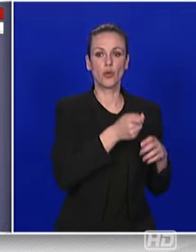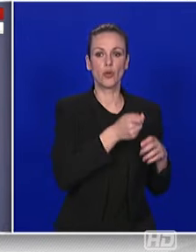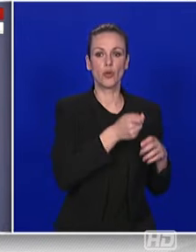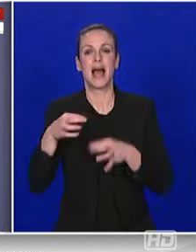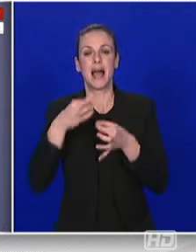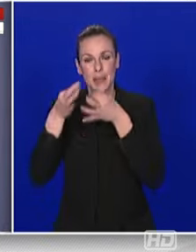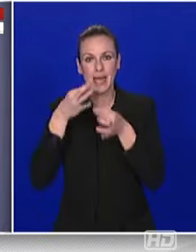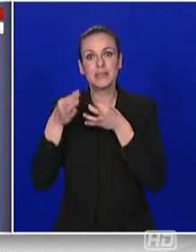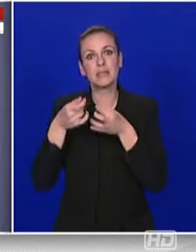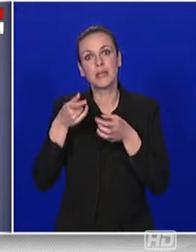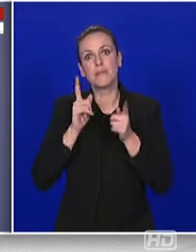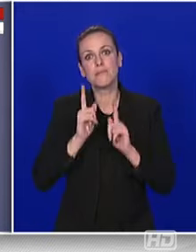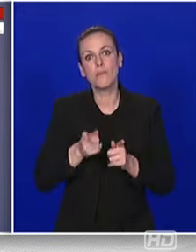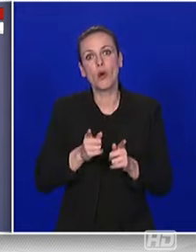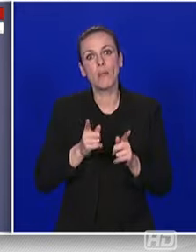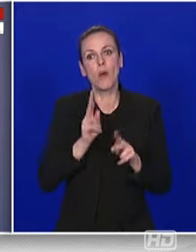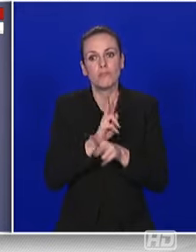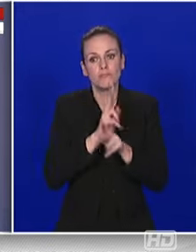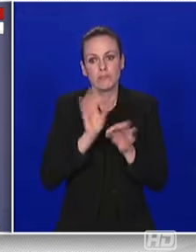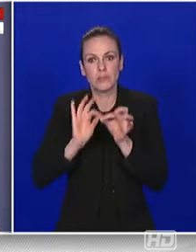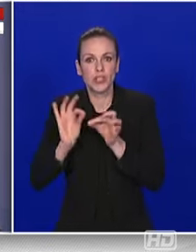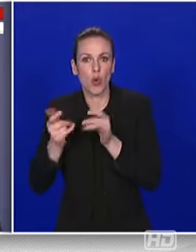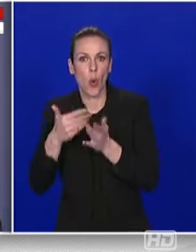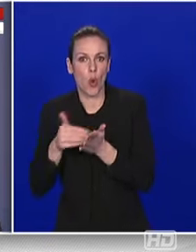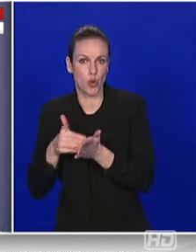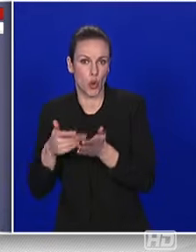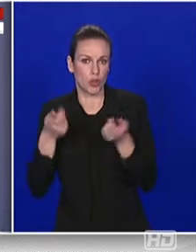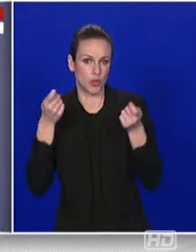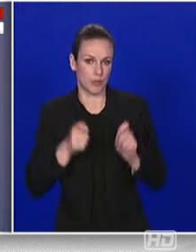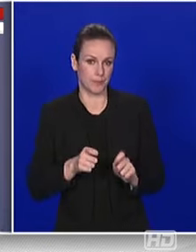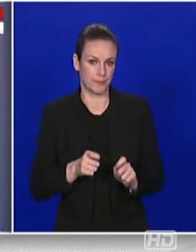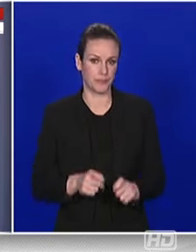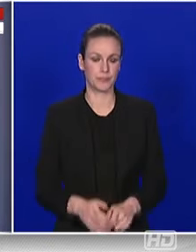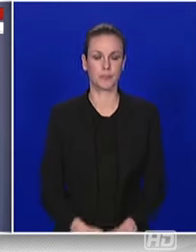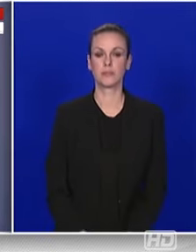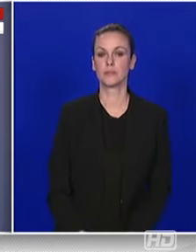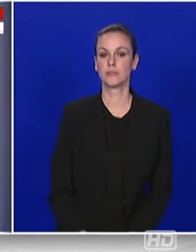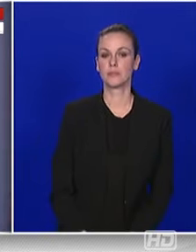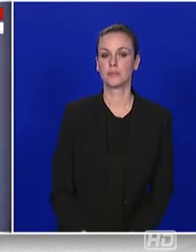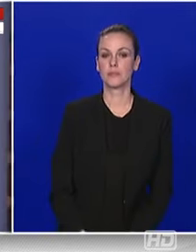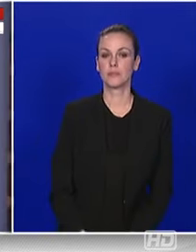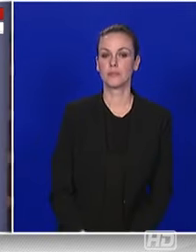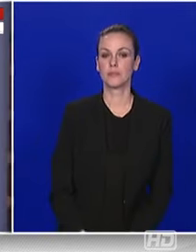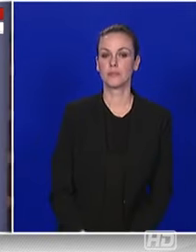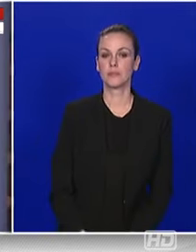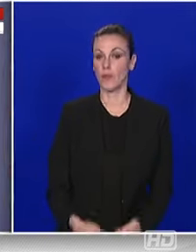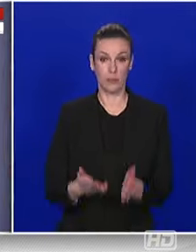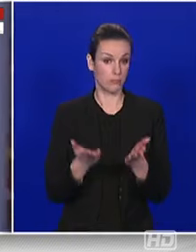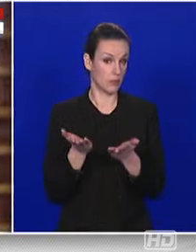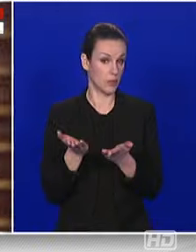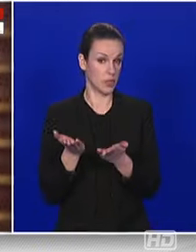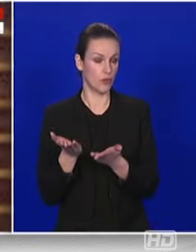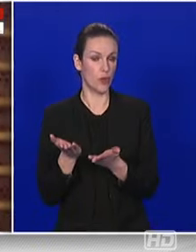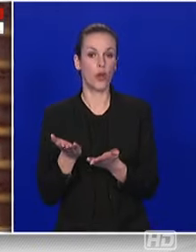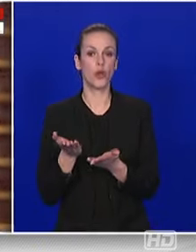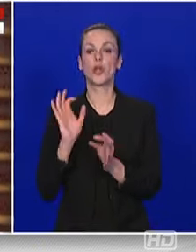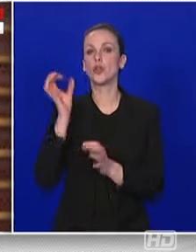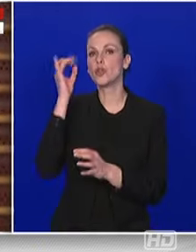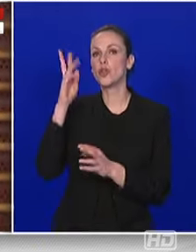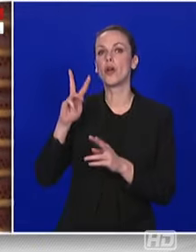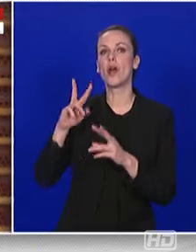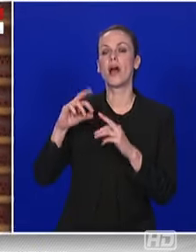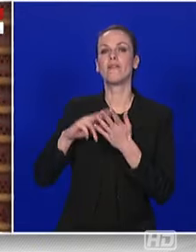moramo biti racionalni kod odluka. Ovo 17%. Izvolite. Dobar dan, Valentina Baus,